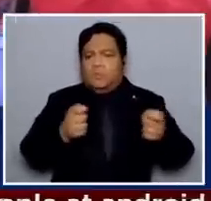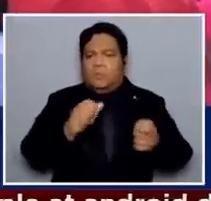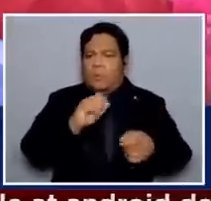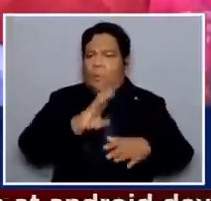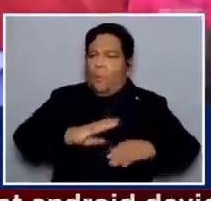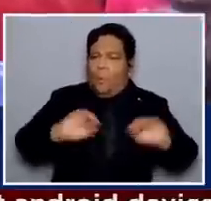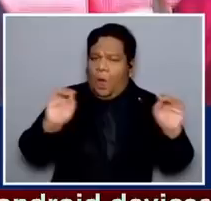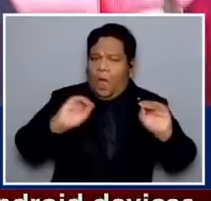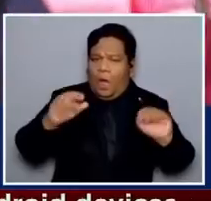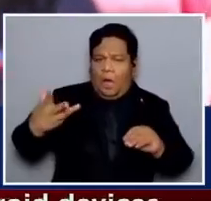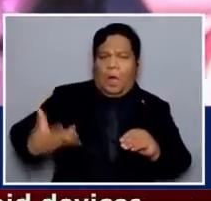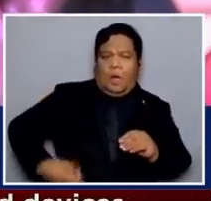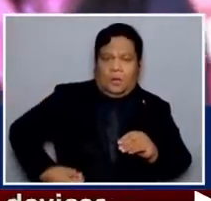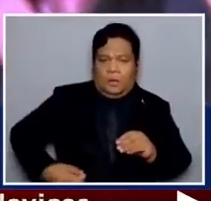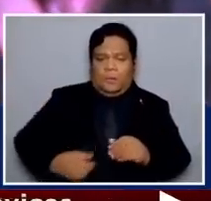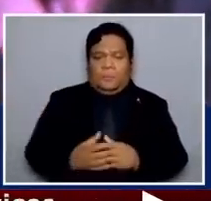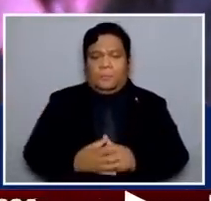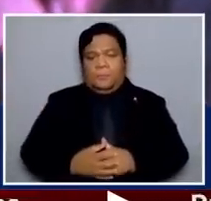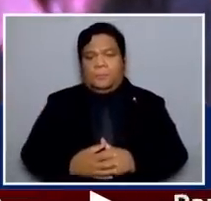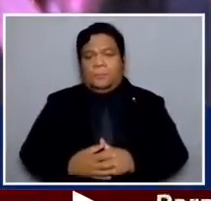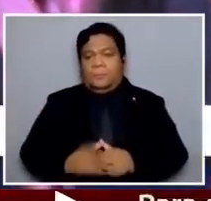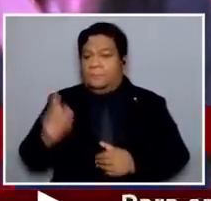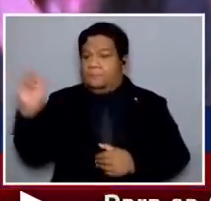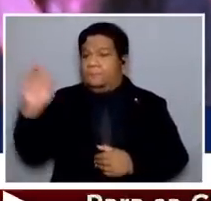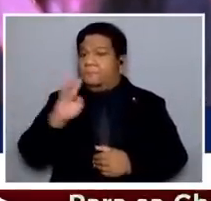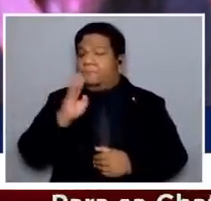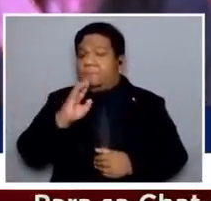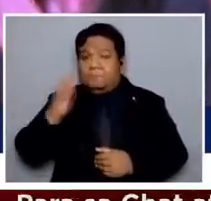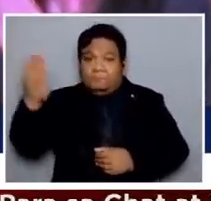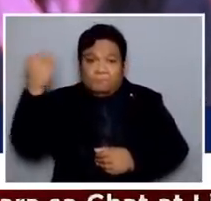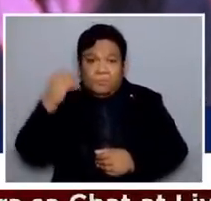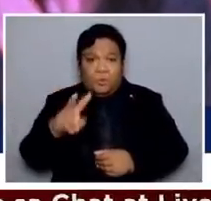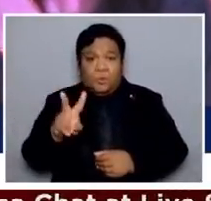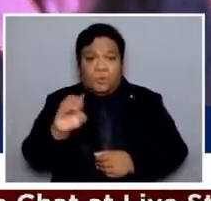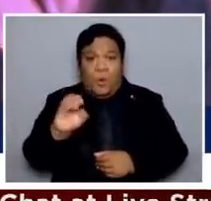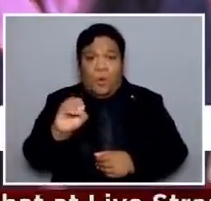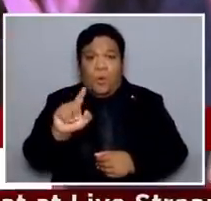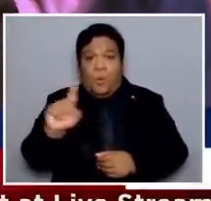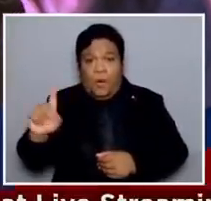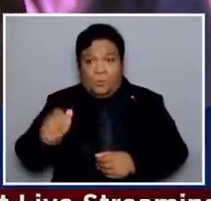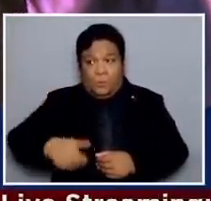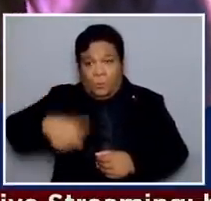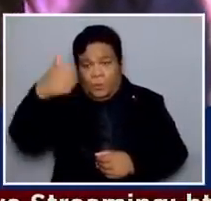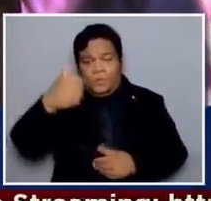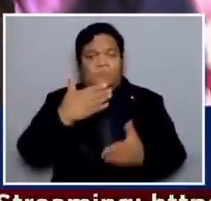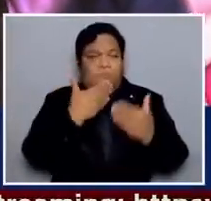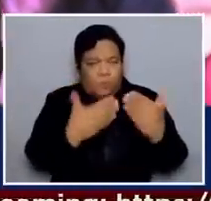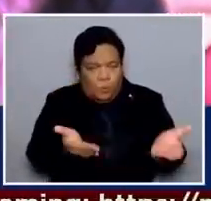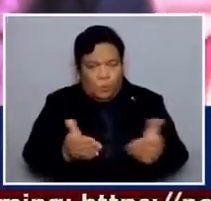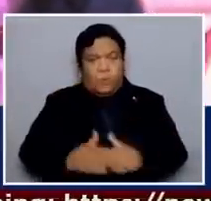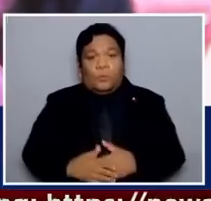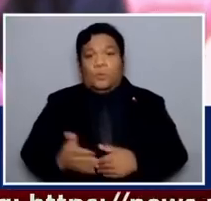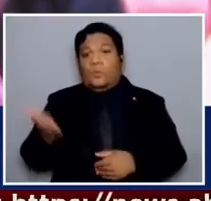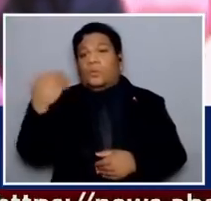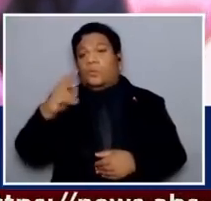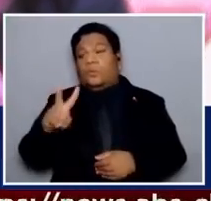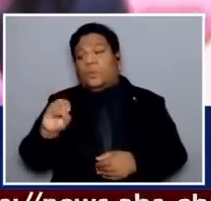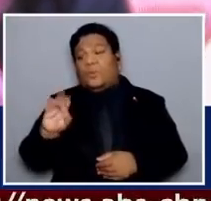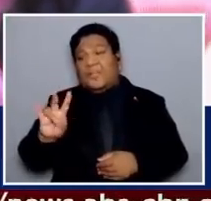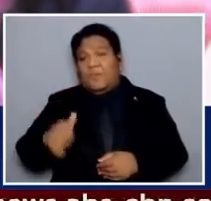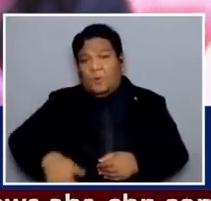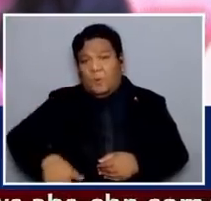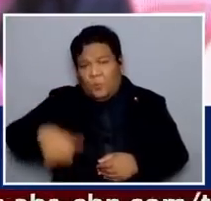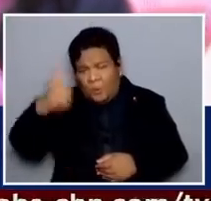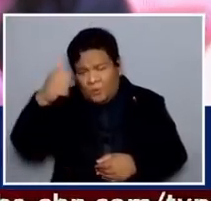kaban ng bayan. Nanalo ako noong 2001, salamat. Nanalo ako noong 2007, maraming